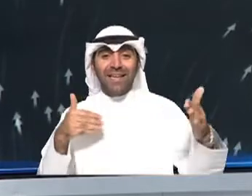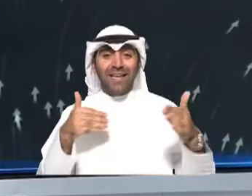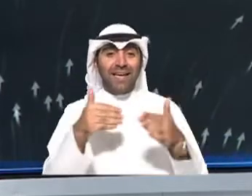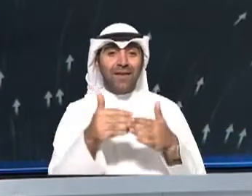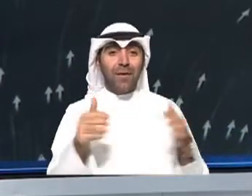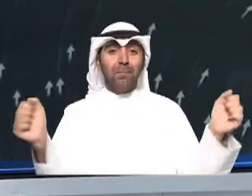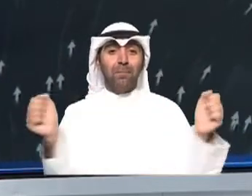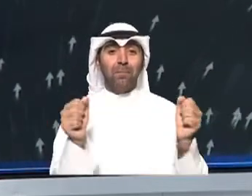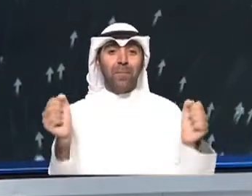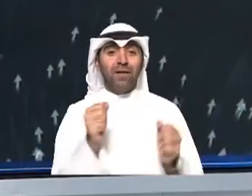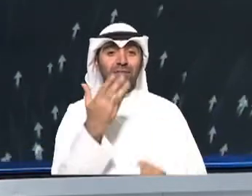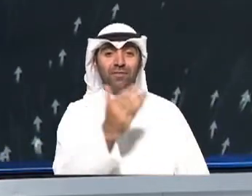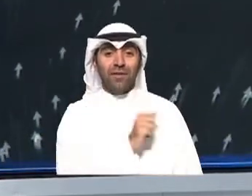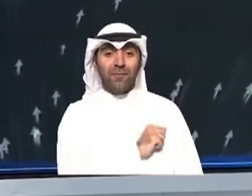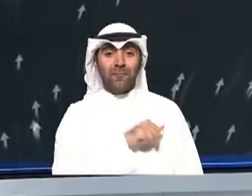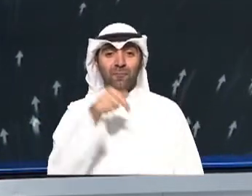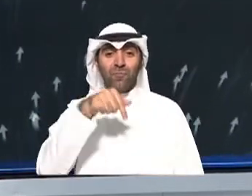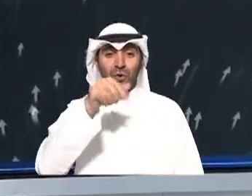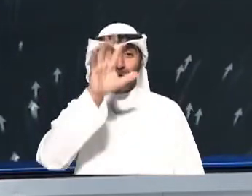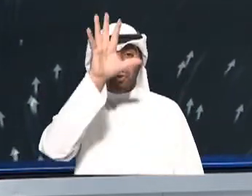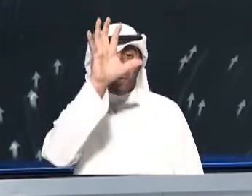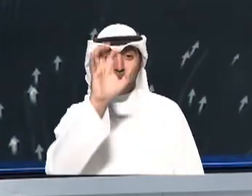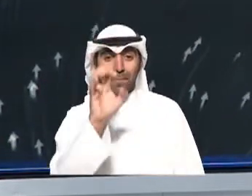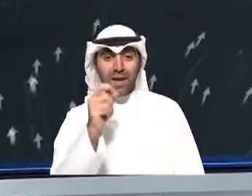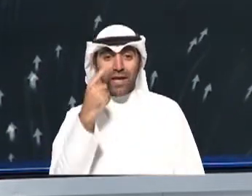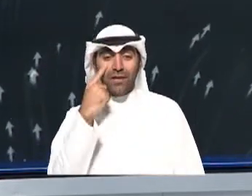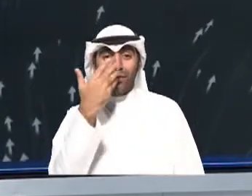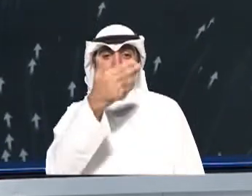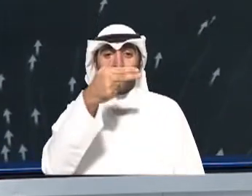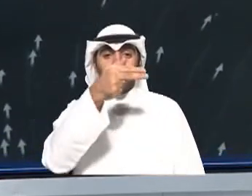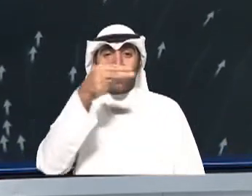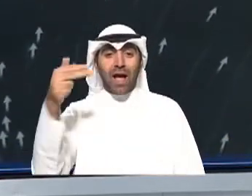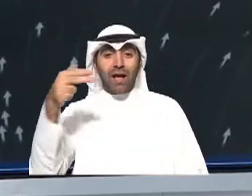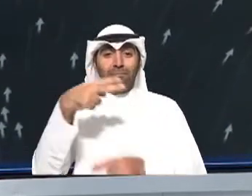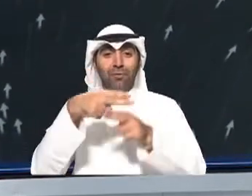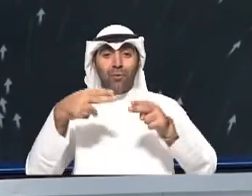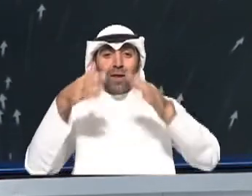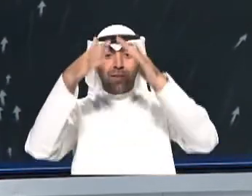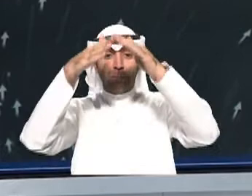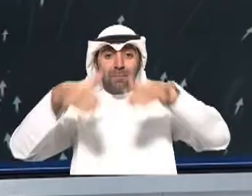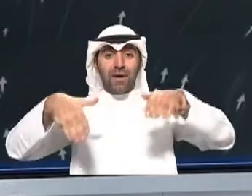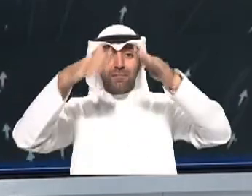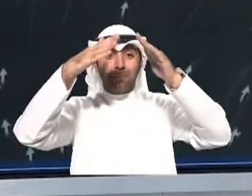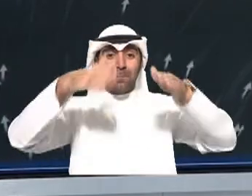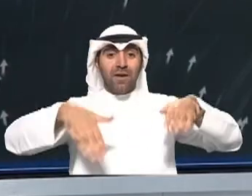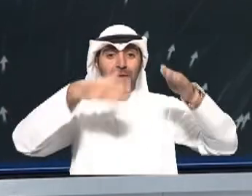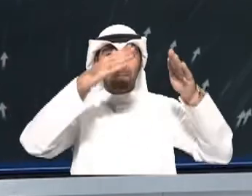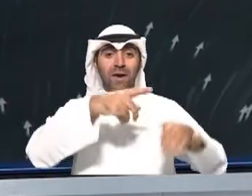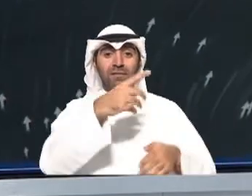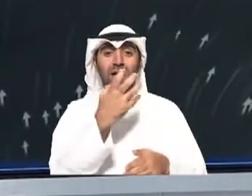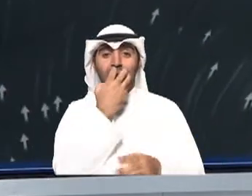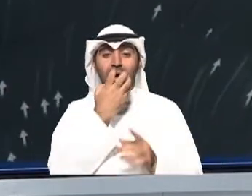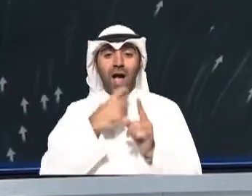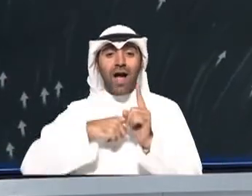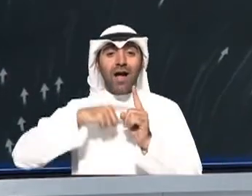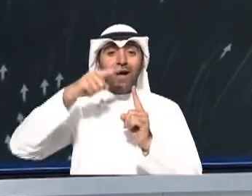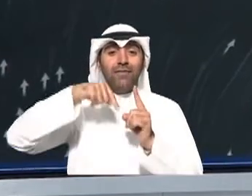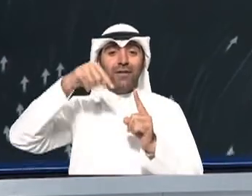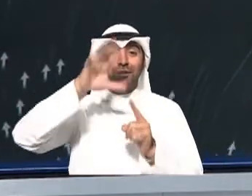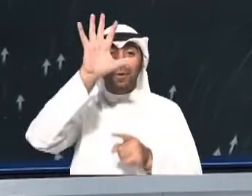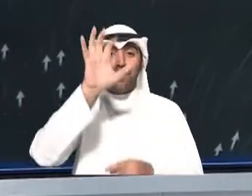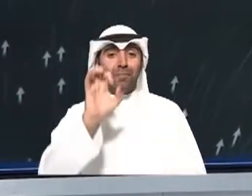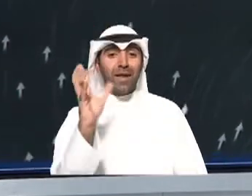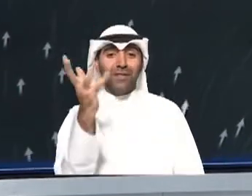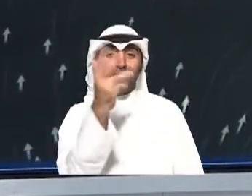أجواء معتدلة في المناطق الغربية من دولة الكويت، متوقع أن تصل درجة الحرارة في منطقتي الشقاية والسالمي في منتصف هذه الليلة 30 درجة